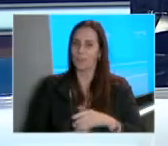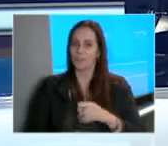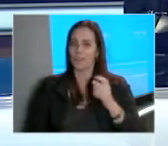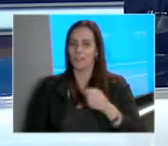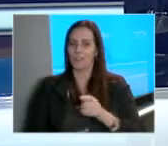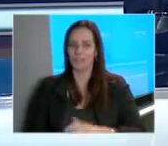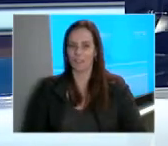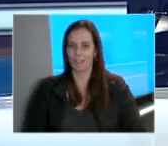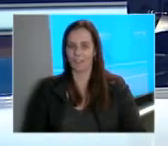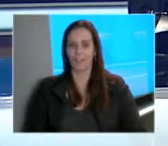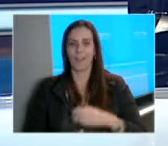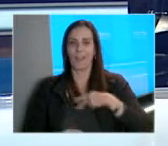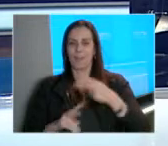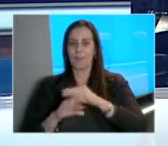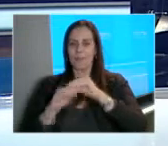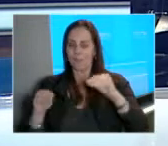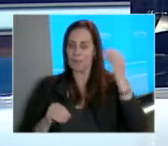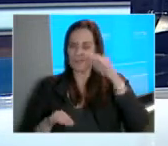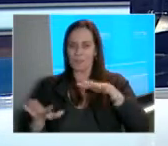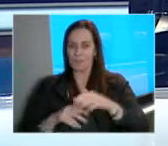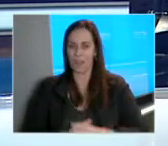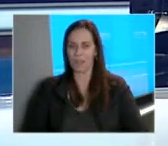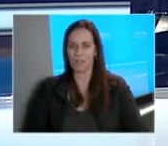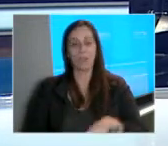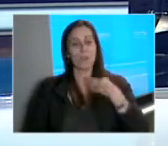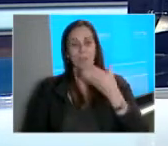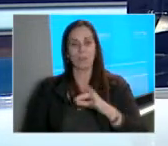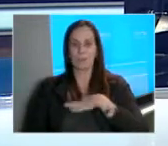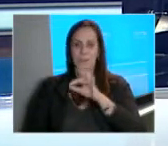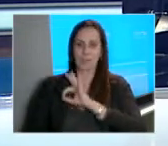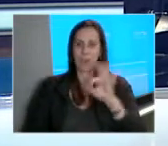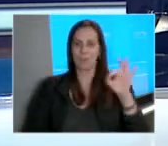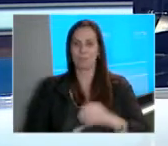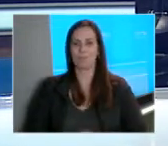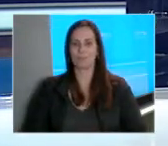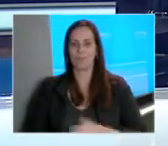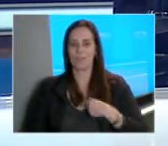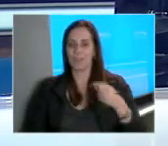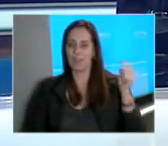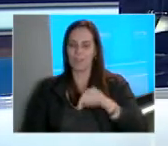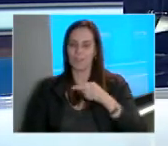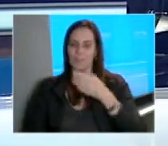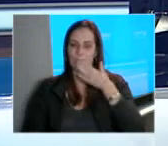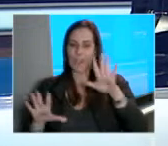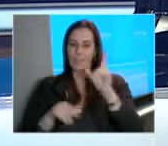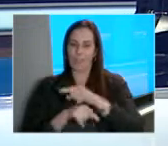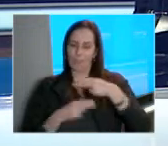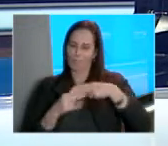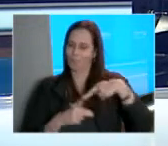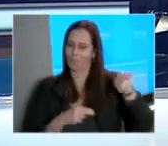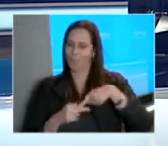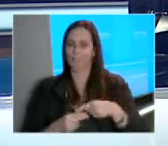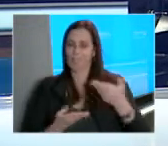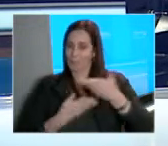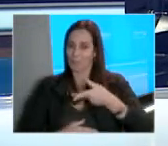בית ספר, כאילו אני רגיל ללמד בבית ספר לממשל וכן. מה שלומך? מצוין, מצוין. יופי. אני הגעתי דווקא פה מקרוב 10 דקות מכאן, אז... אז